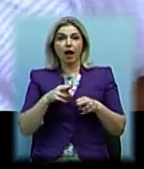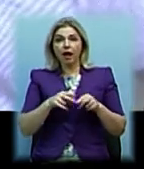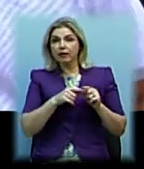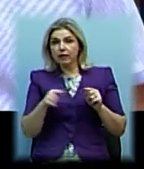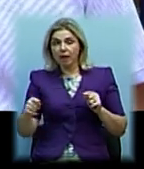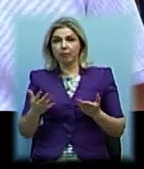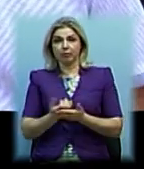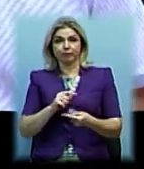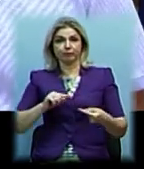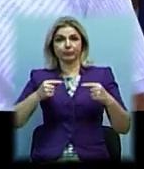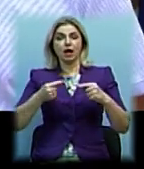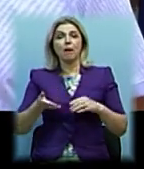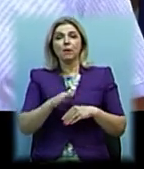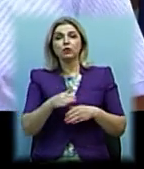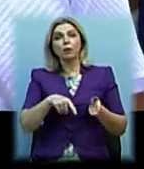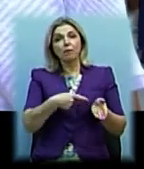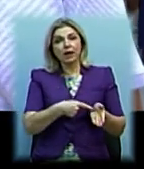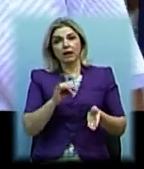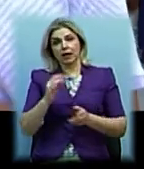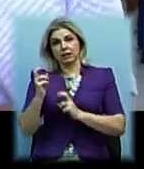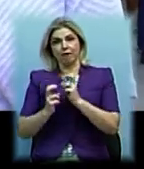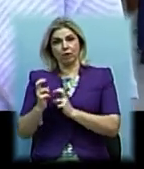виникло протиріччя між містом і заводом.